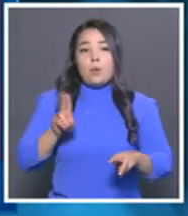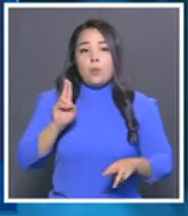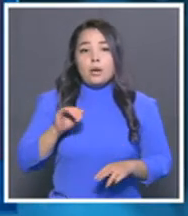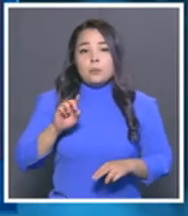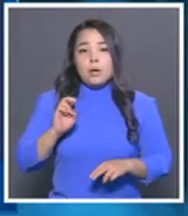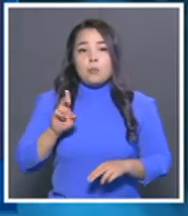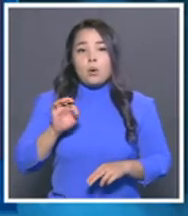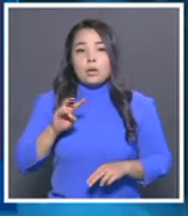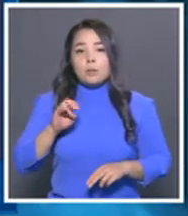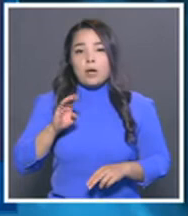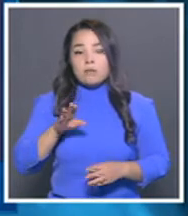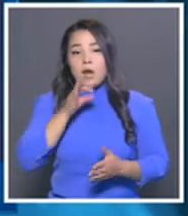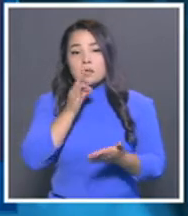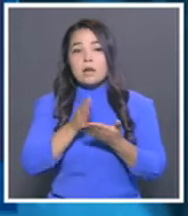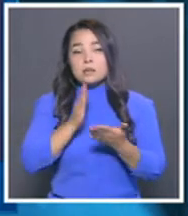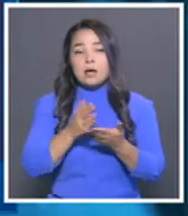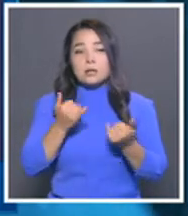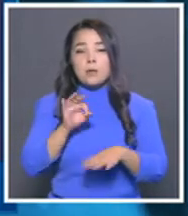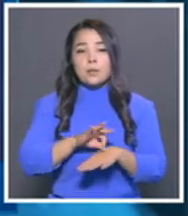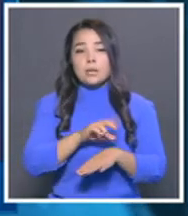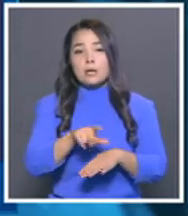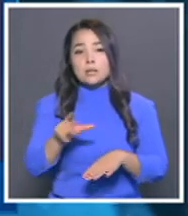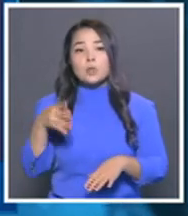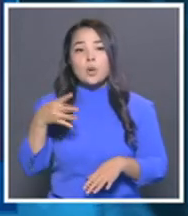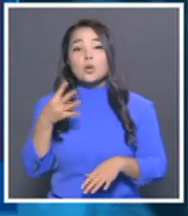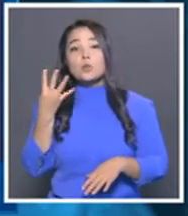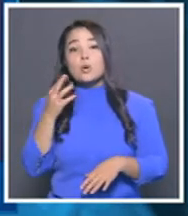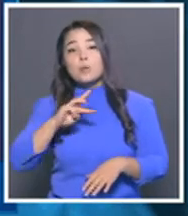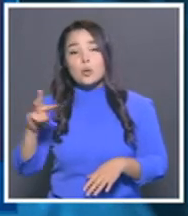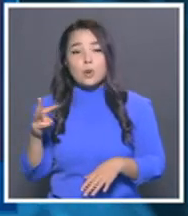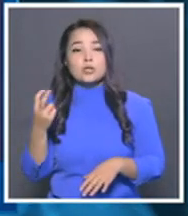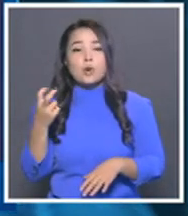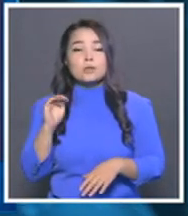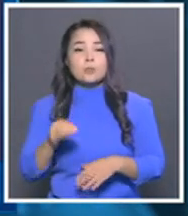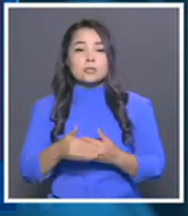Қуатбек Боронбаевтың сөзінше, мұндай пациенттер қатары 4 миллион 200 мыңға